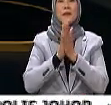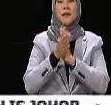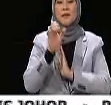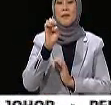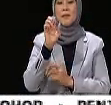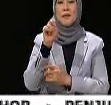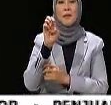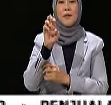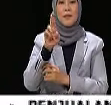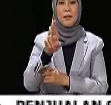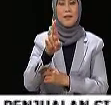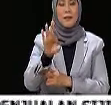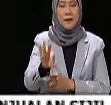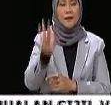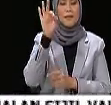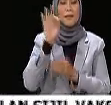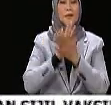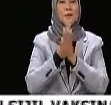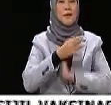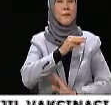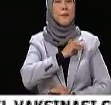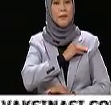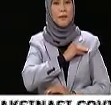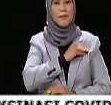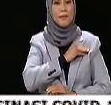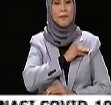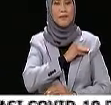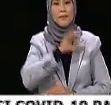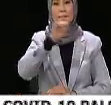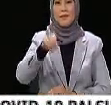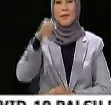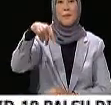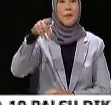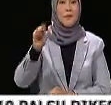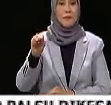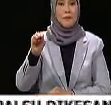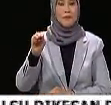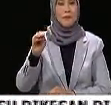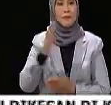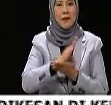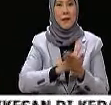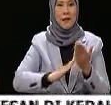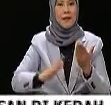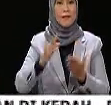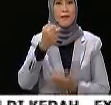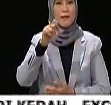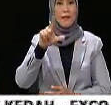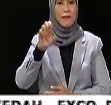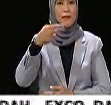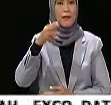dan kemudiannya pula dilantik sebagai Menteri di jabatan Perdana Menteri bagian hal lewat agama Setelah